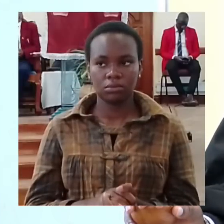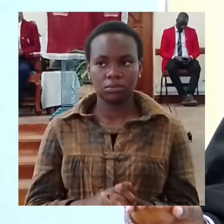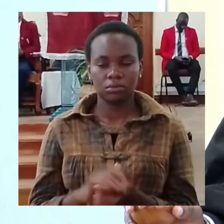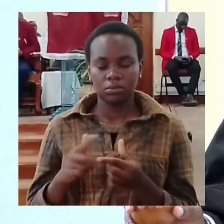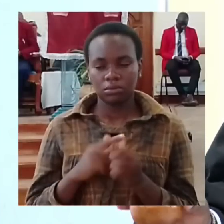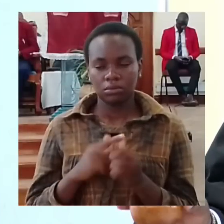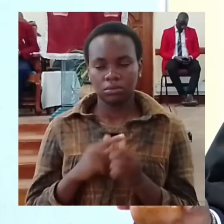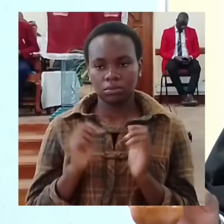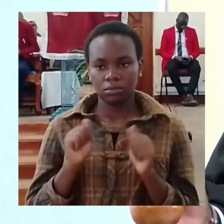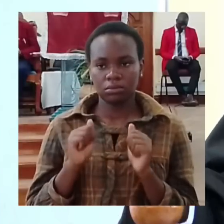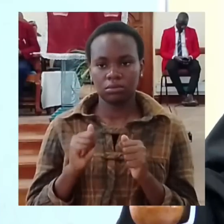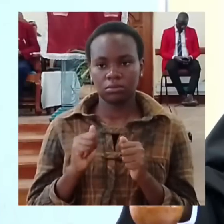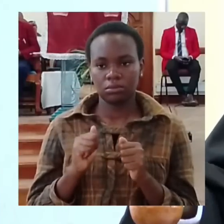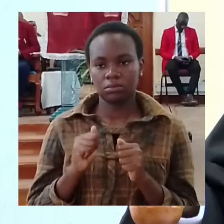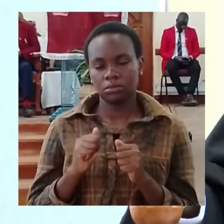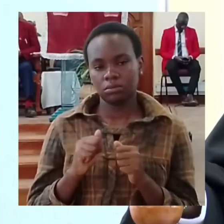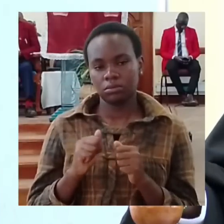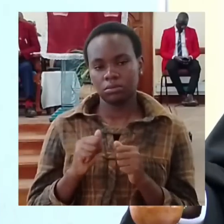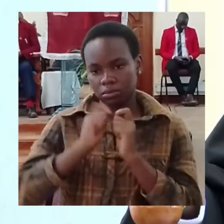Kana nĩkũ transfer?